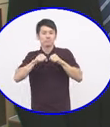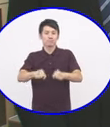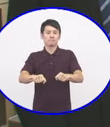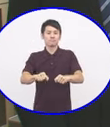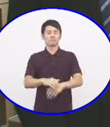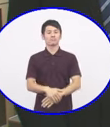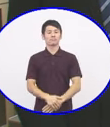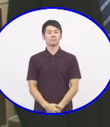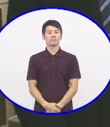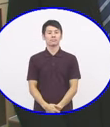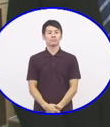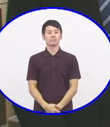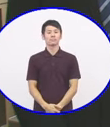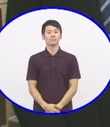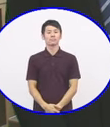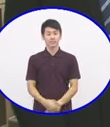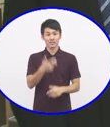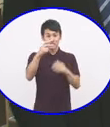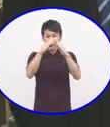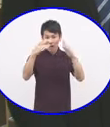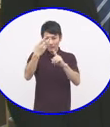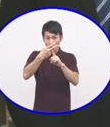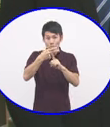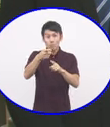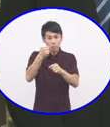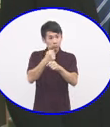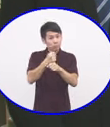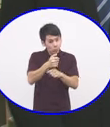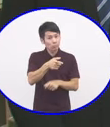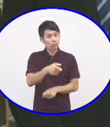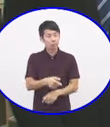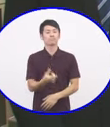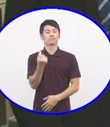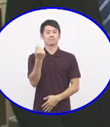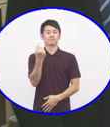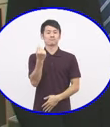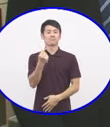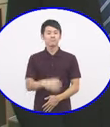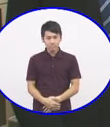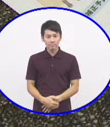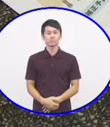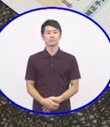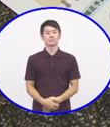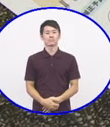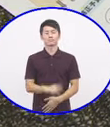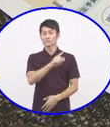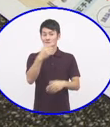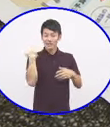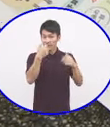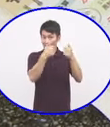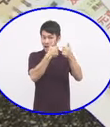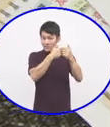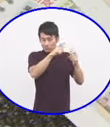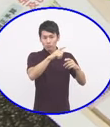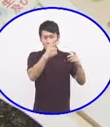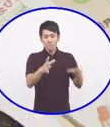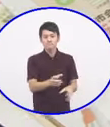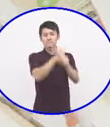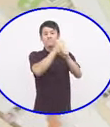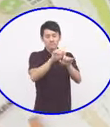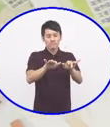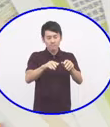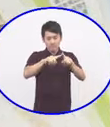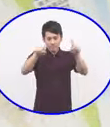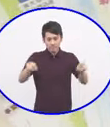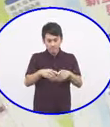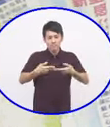行っています。 司会だよりも作っているんですよね。 はい、そうです。司会だよりはどんなことを